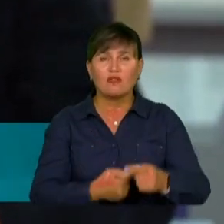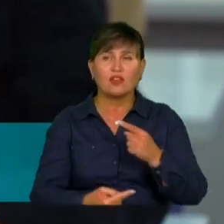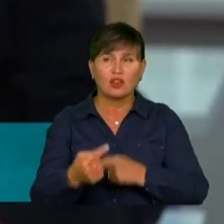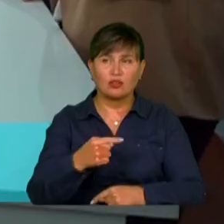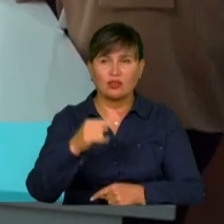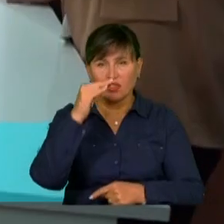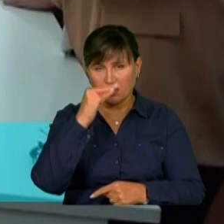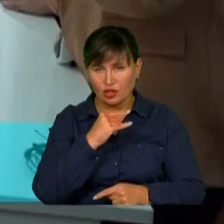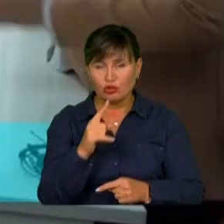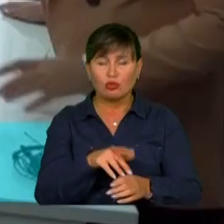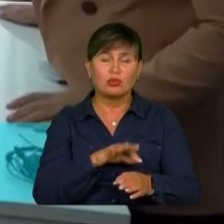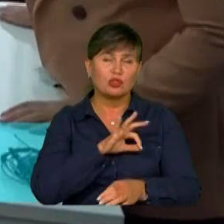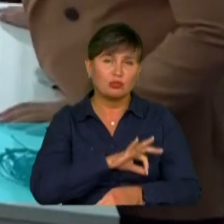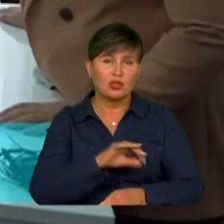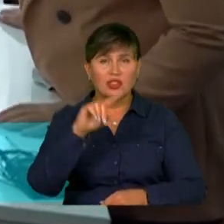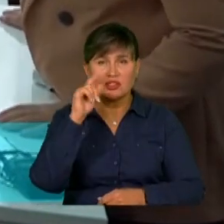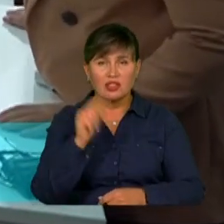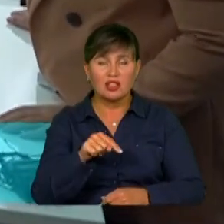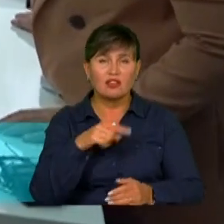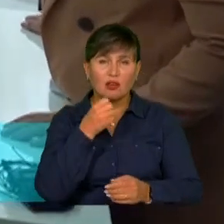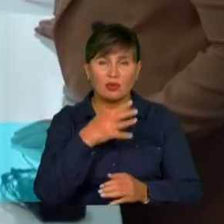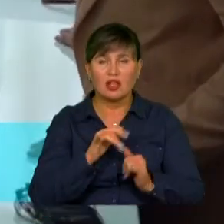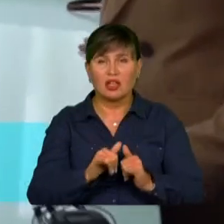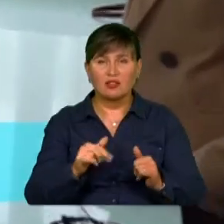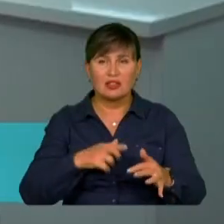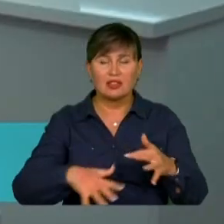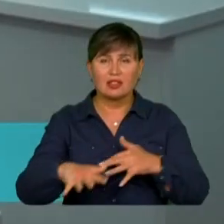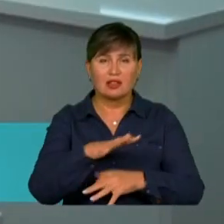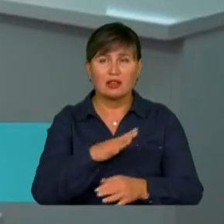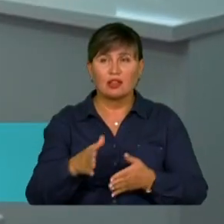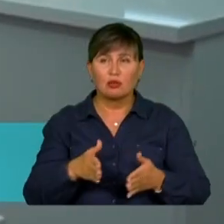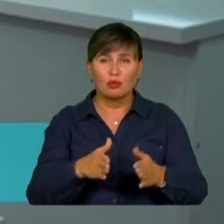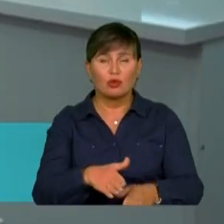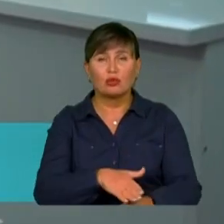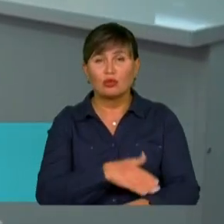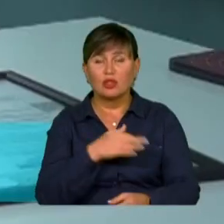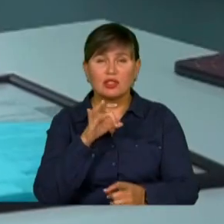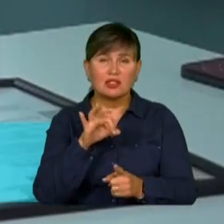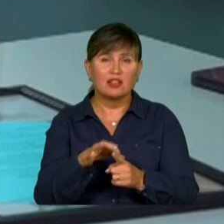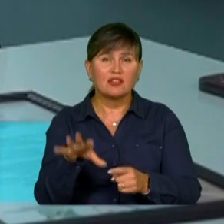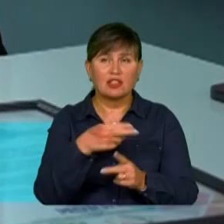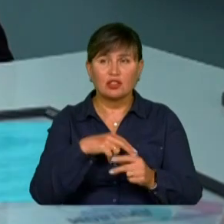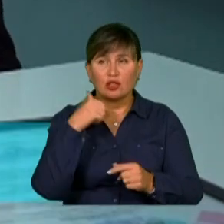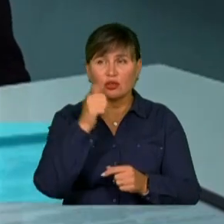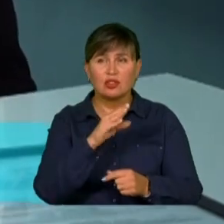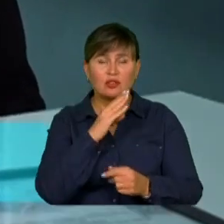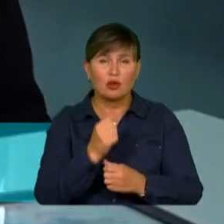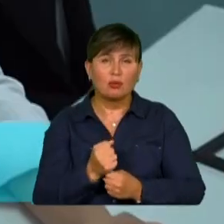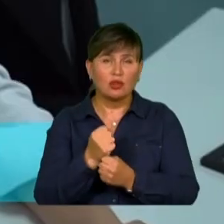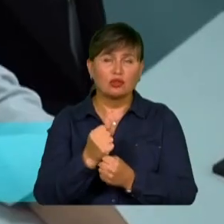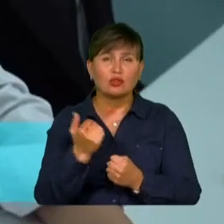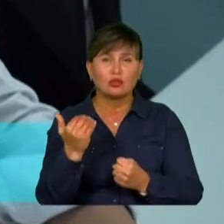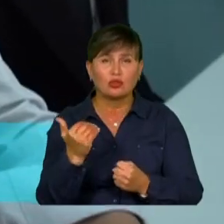на родину, чтобы использовать знания во благо развития страны. На пути к долгосрочной цели все эти годы девочку поддерживала